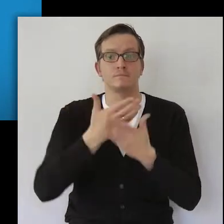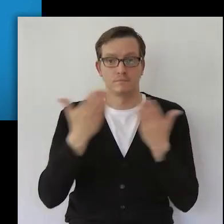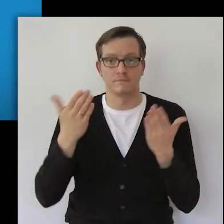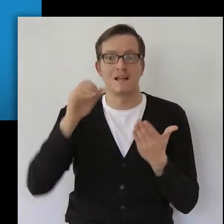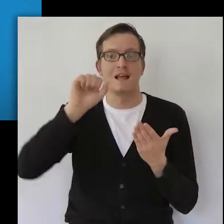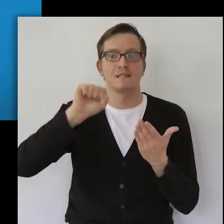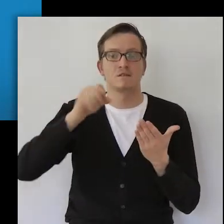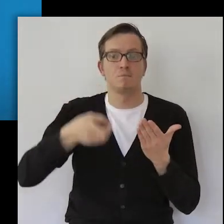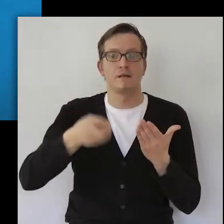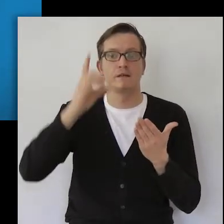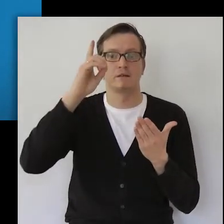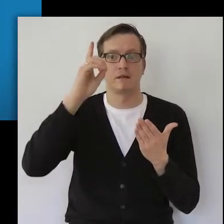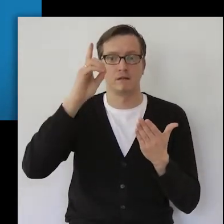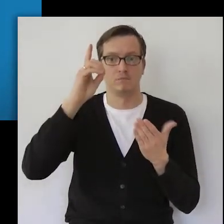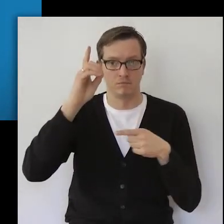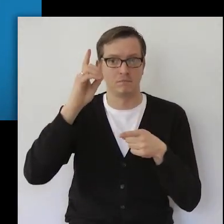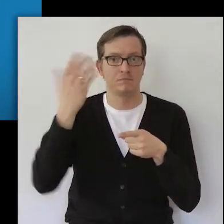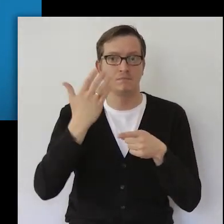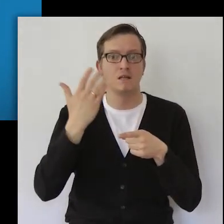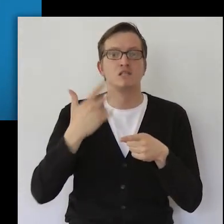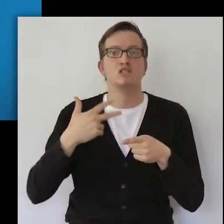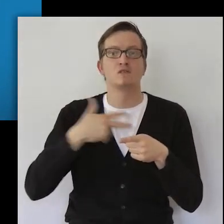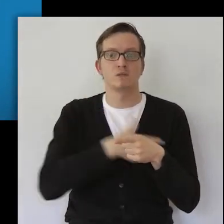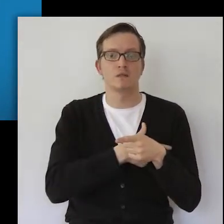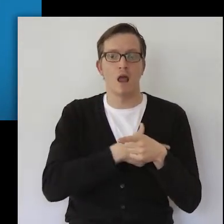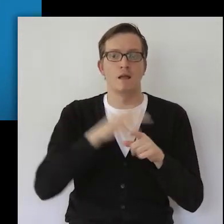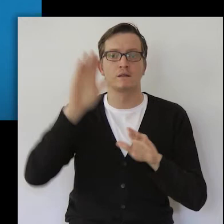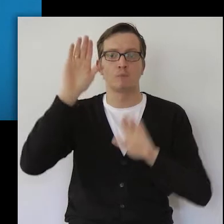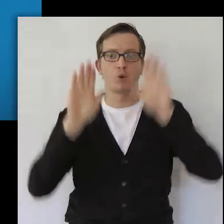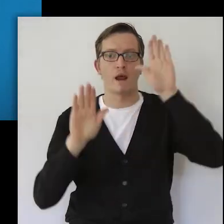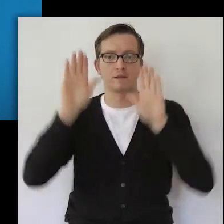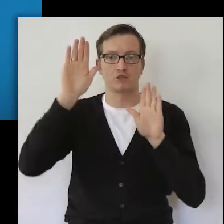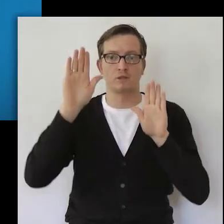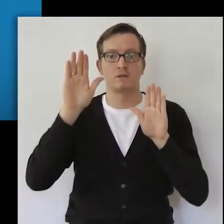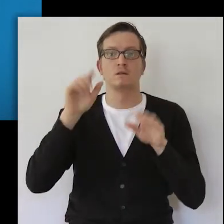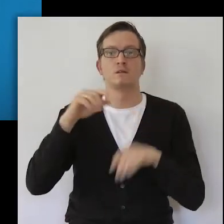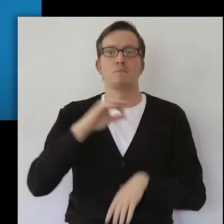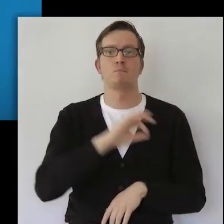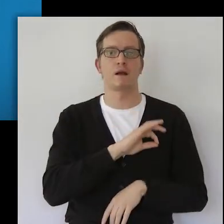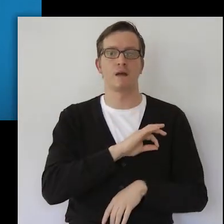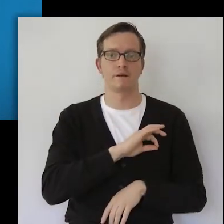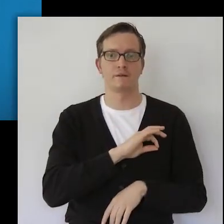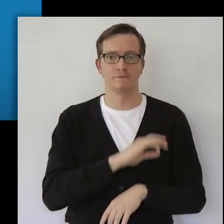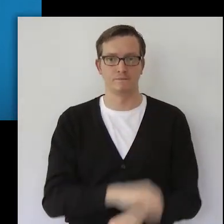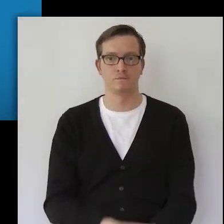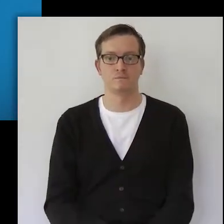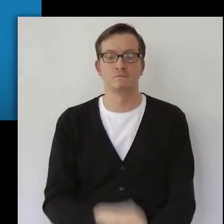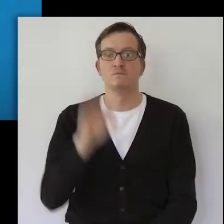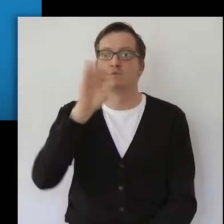die SPD das heißt Sozialdemokratische Partei Deutschlands